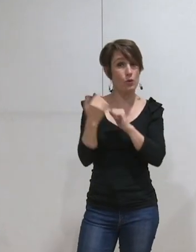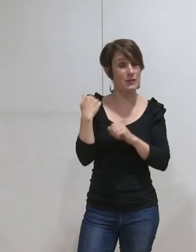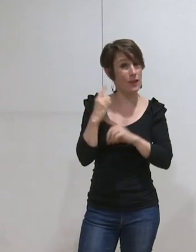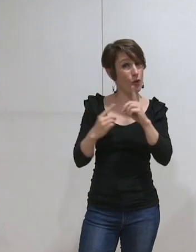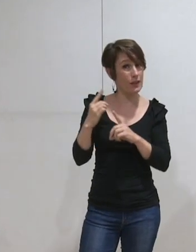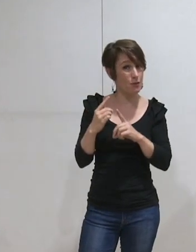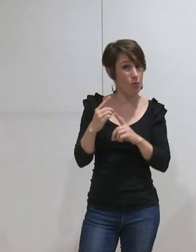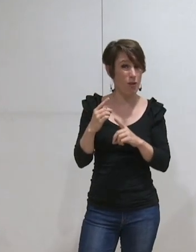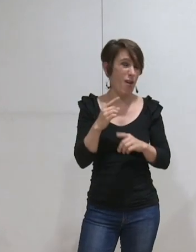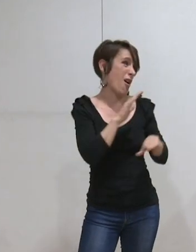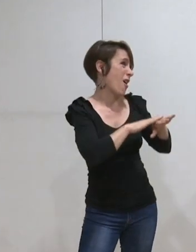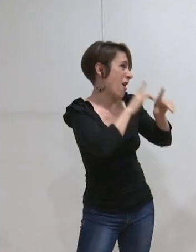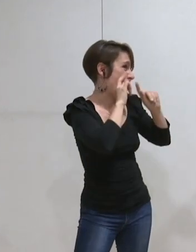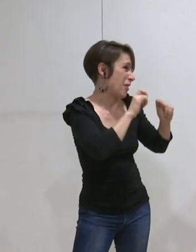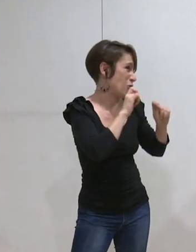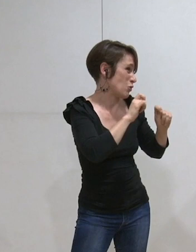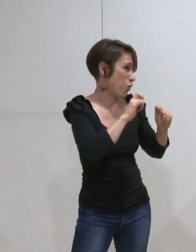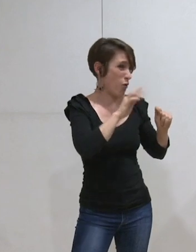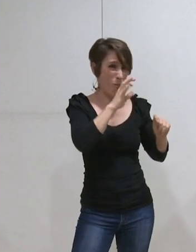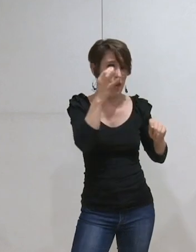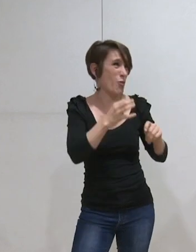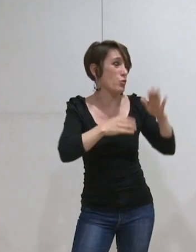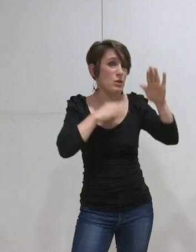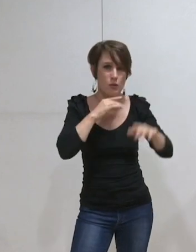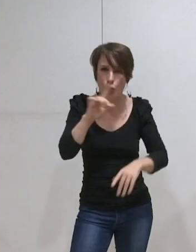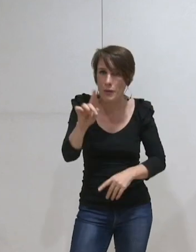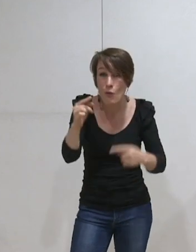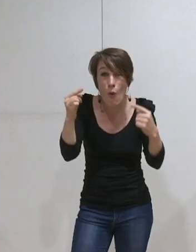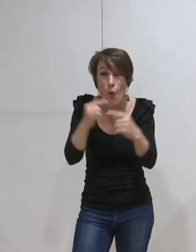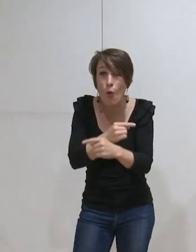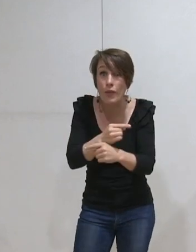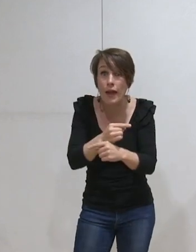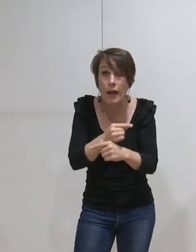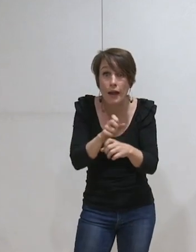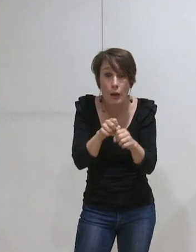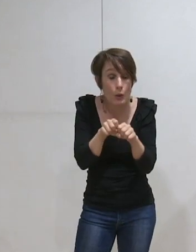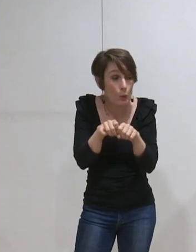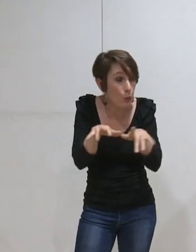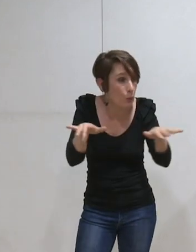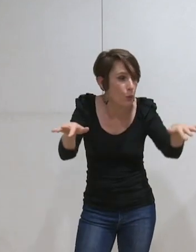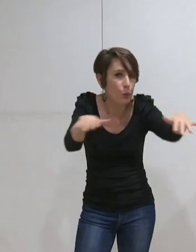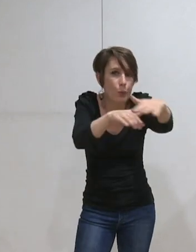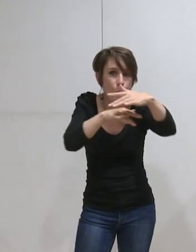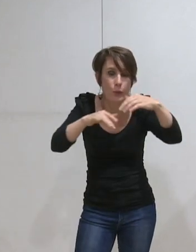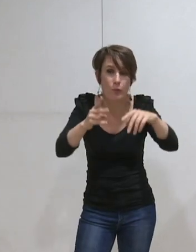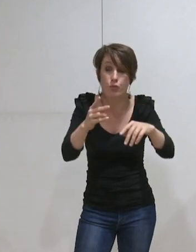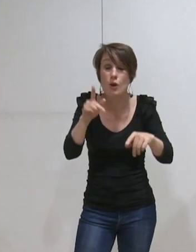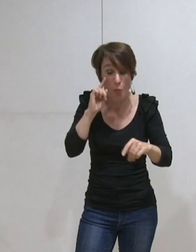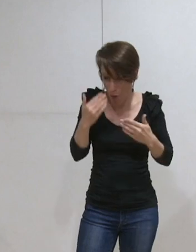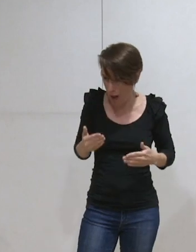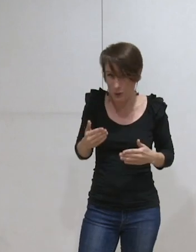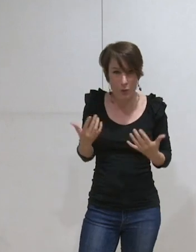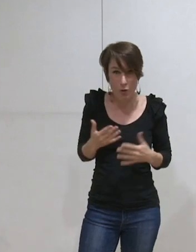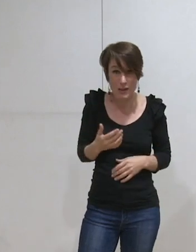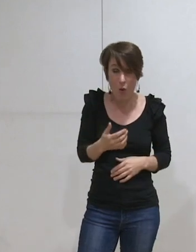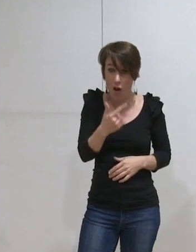mais c'est au contraire c'est cela qui permet de déconcentrer le logement social puisque aujourd'hui il est concentré dans un petit nombre de quartiers